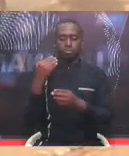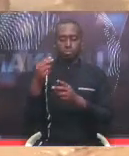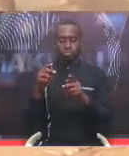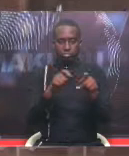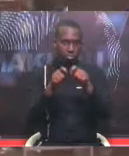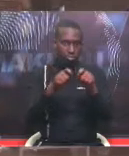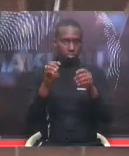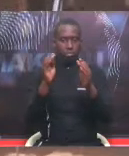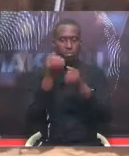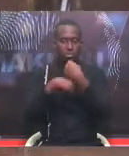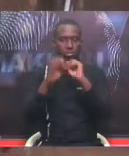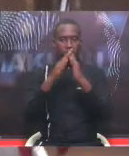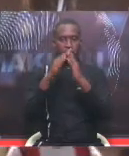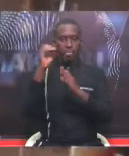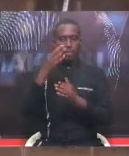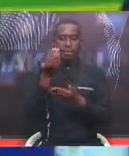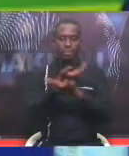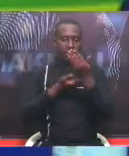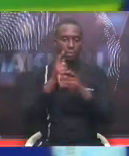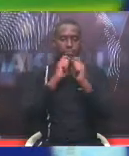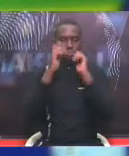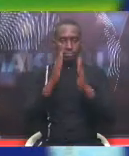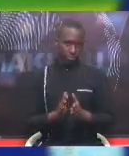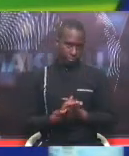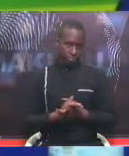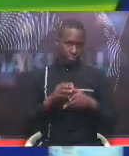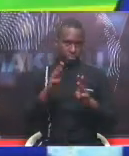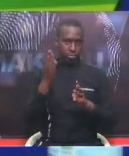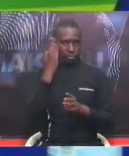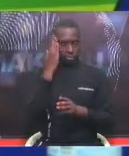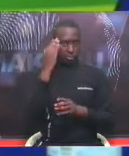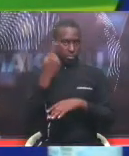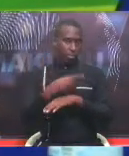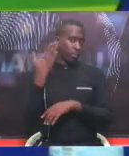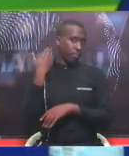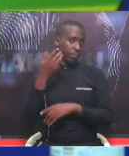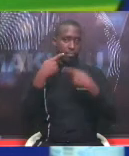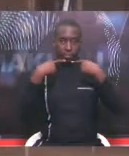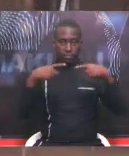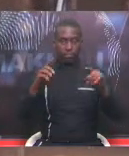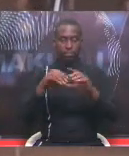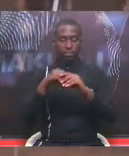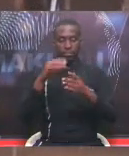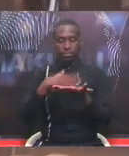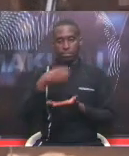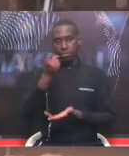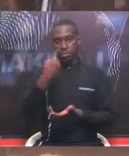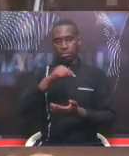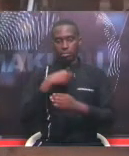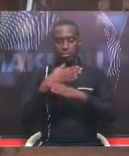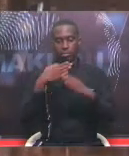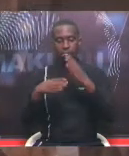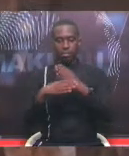Kigali aherutse kubivuga mu kiganiro n'abanyamakuru. Nk'uko mubizi mu minsi ishize twatangaje ko muri ingengo y'imari tuzubaka